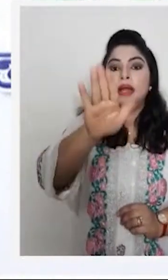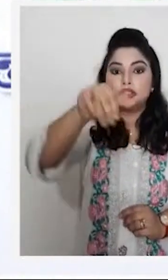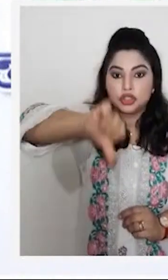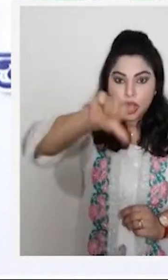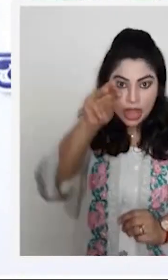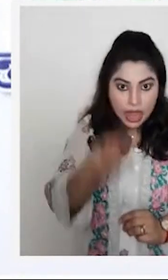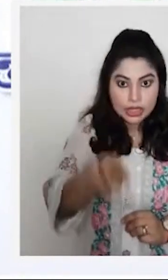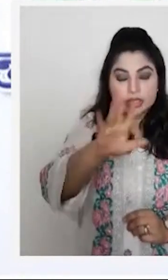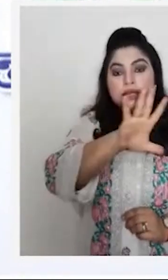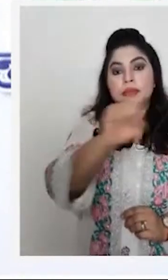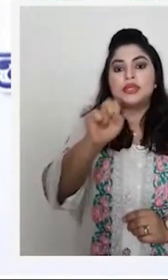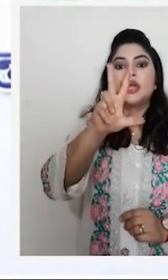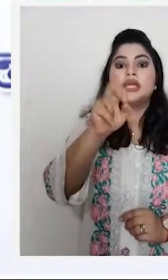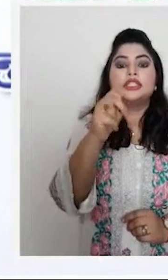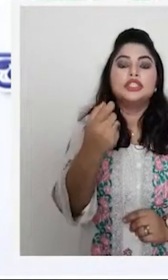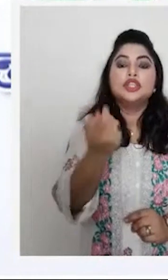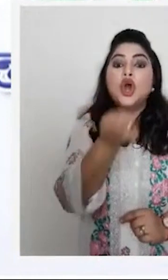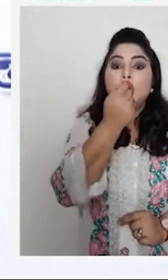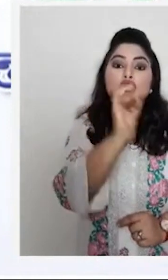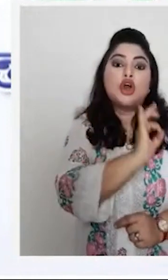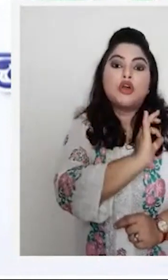23,34,805টি। বর্তমানে মজুত আছে